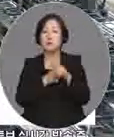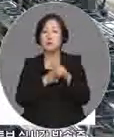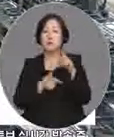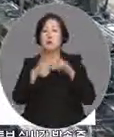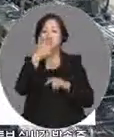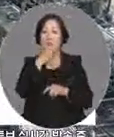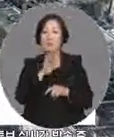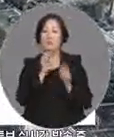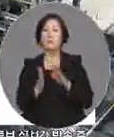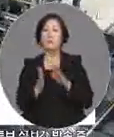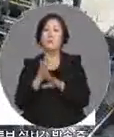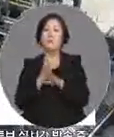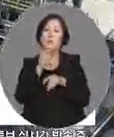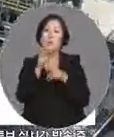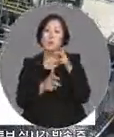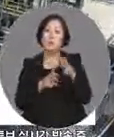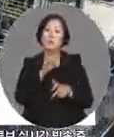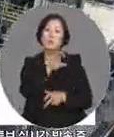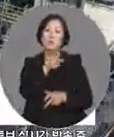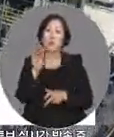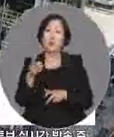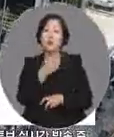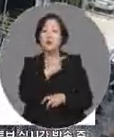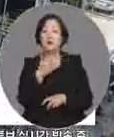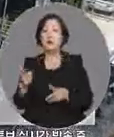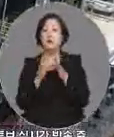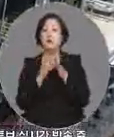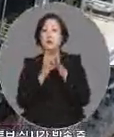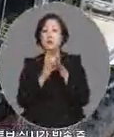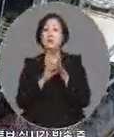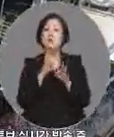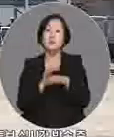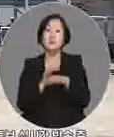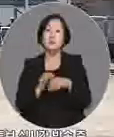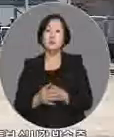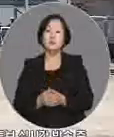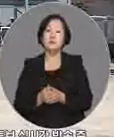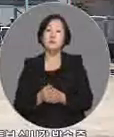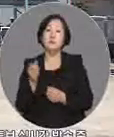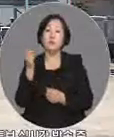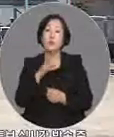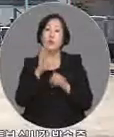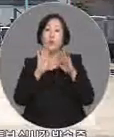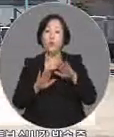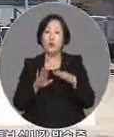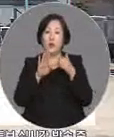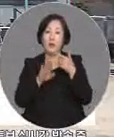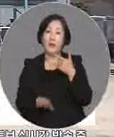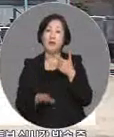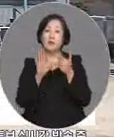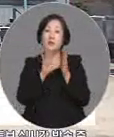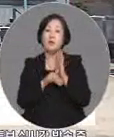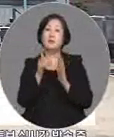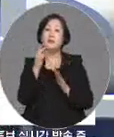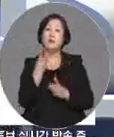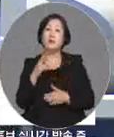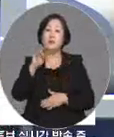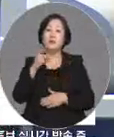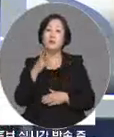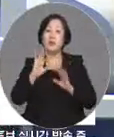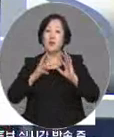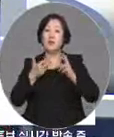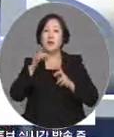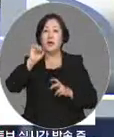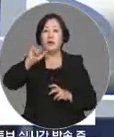만큼 지역 산업계에 뜨거운 관심을 받고 있습니다. 이와 함께 올 하반기에는 효승의 세계 최대